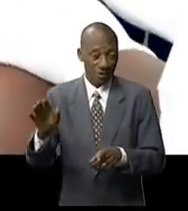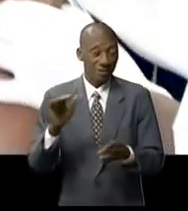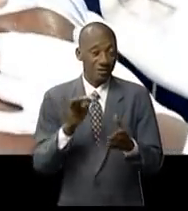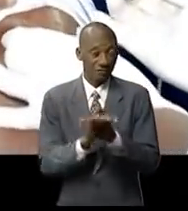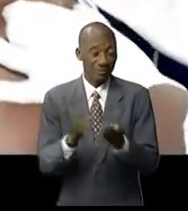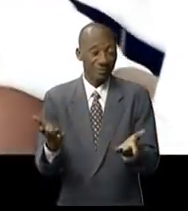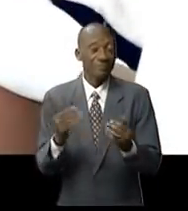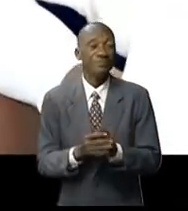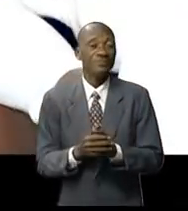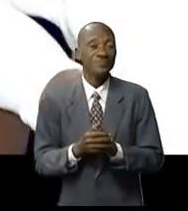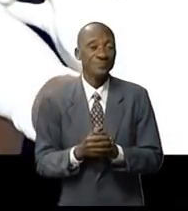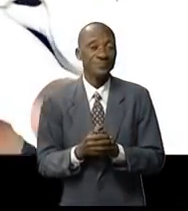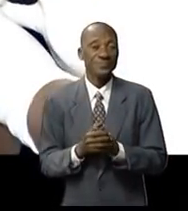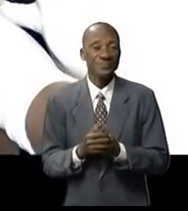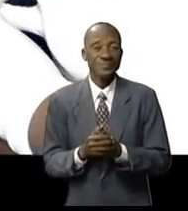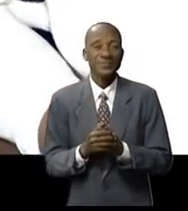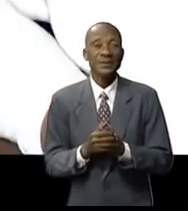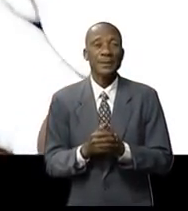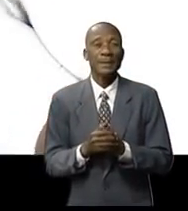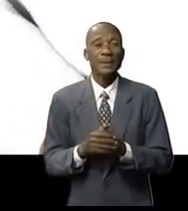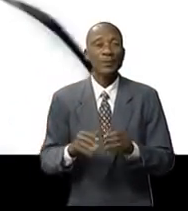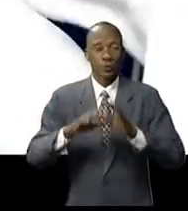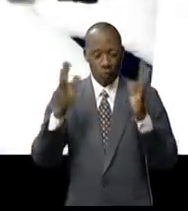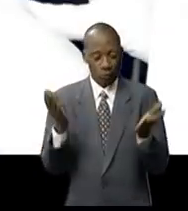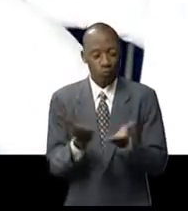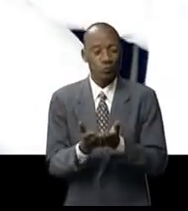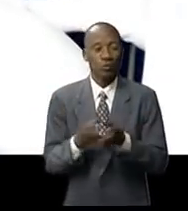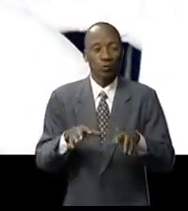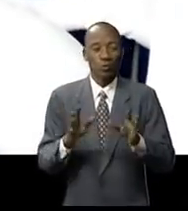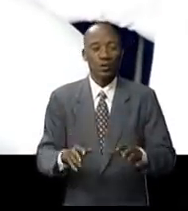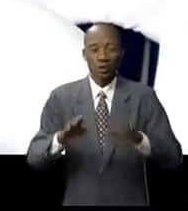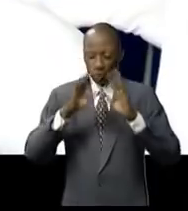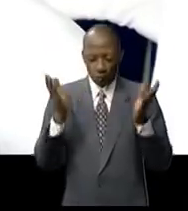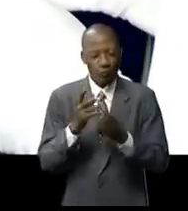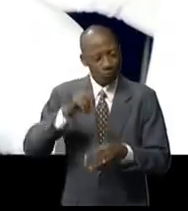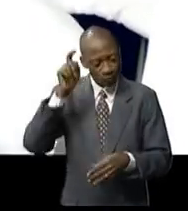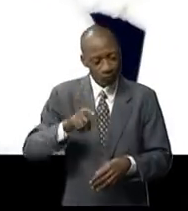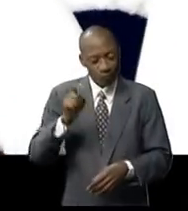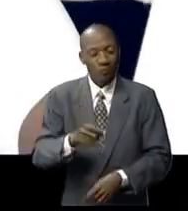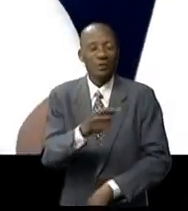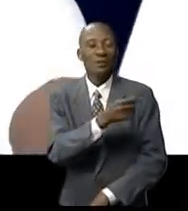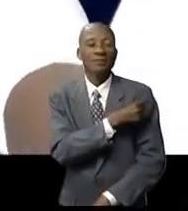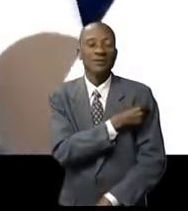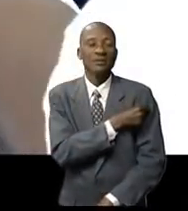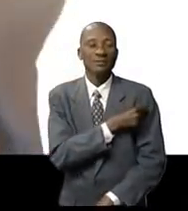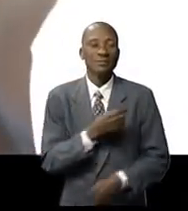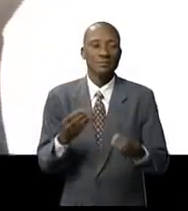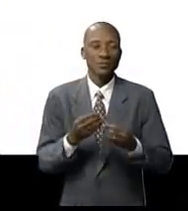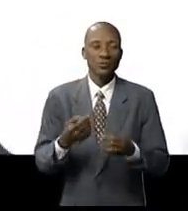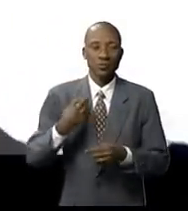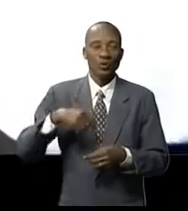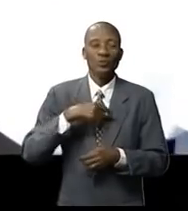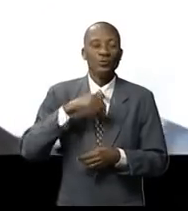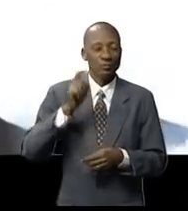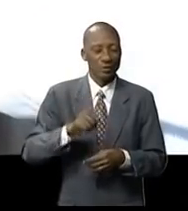vaccin, nous devons tous l'avoir parce que malheureusement, cette pandémie